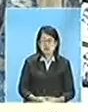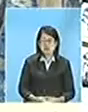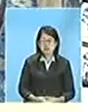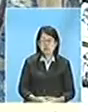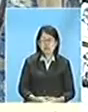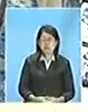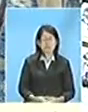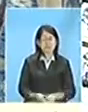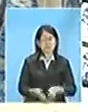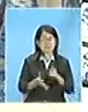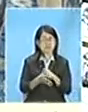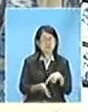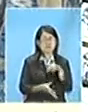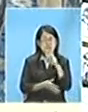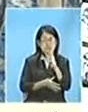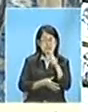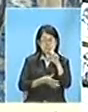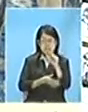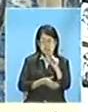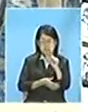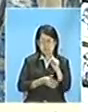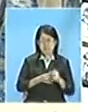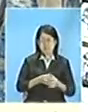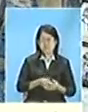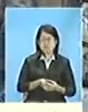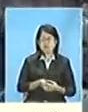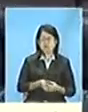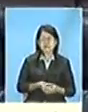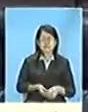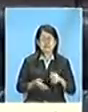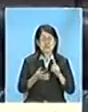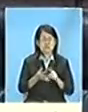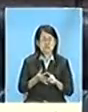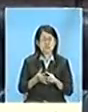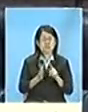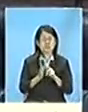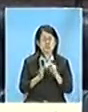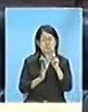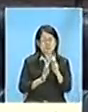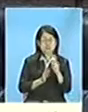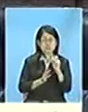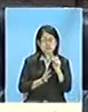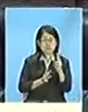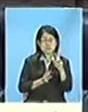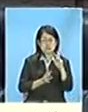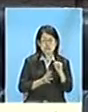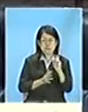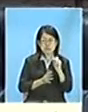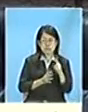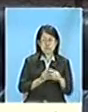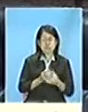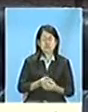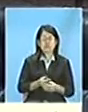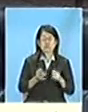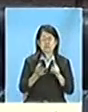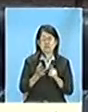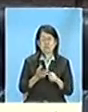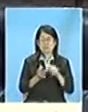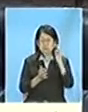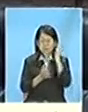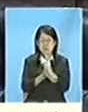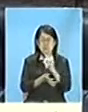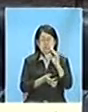นางสาวเกษินีแขวัฒนะพลเอกเกษมศักดิ์ปลูกสวัสดิ์พลตำรวจเอกโกวิ